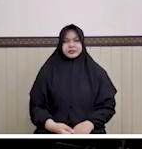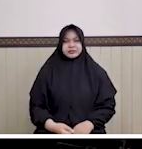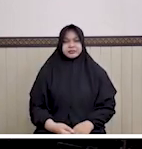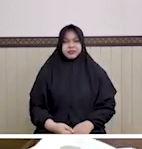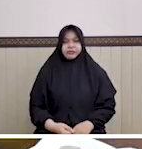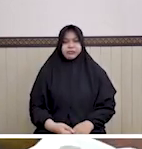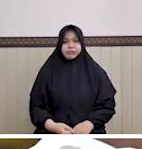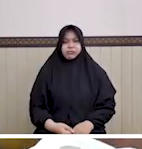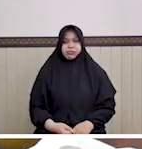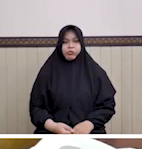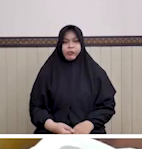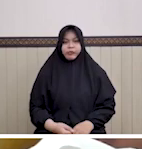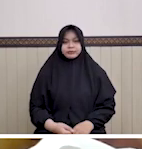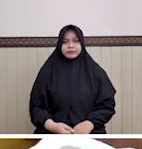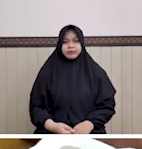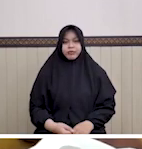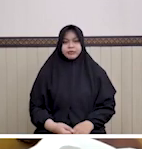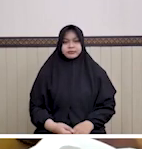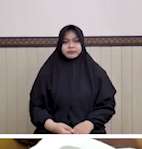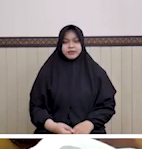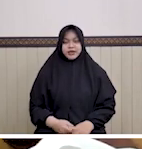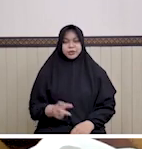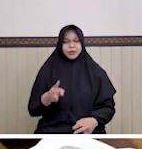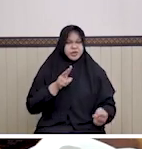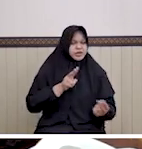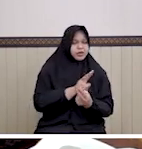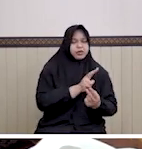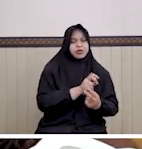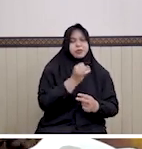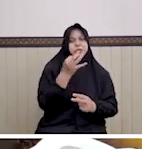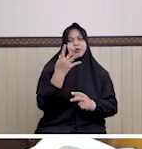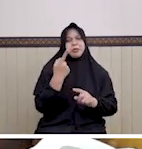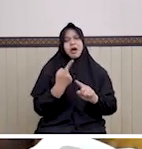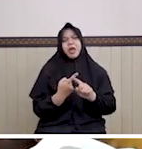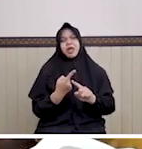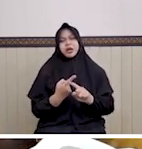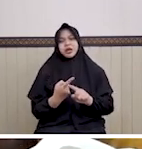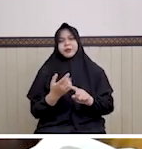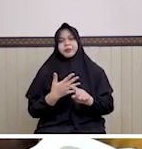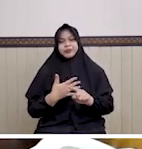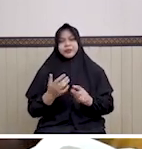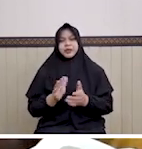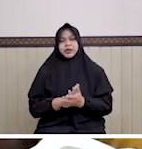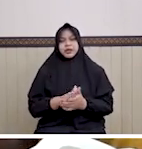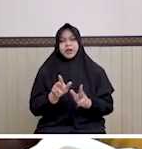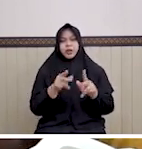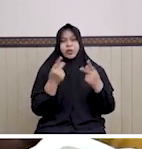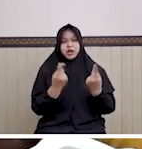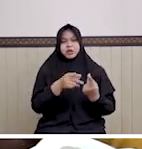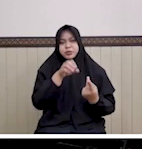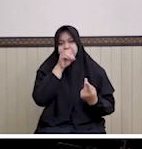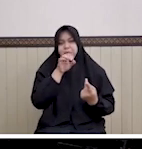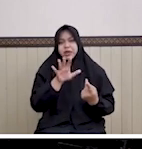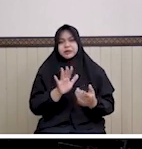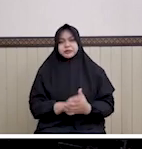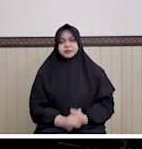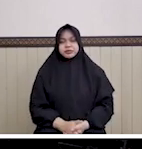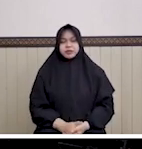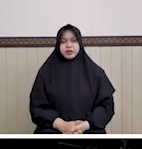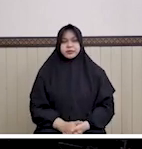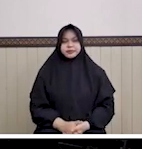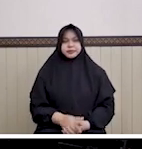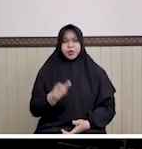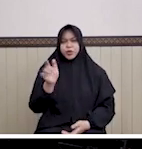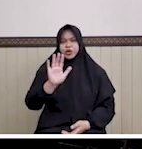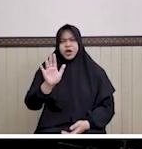bapak itu beberapa kali level dari keluarganya juga menyampaikan tadi tokoh-tokoh yang yang melakukan intervensi juga menyampaikan umum